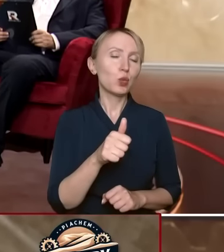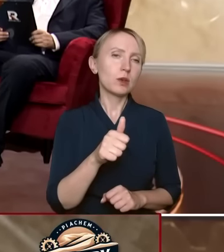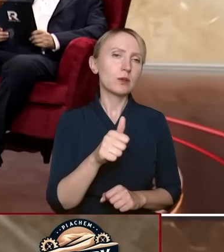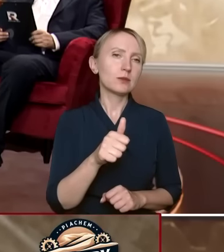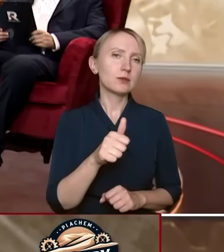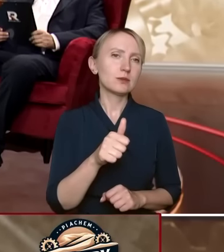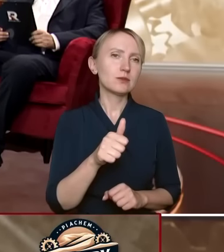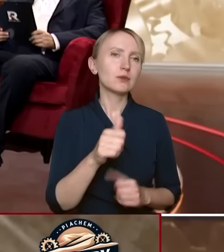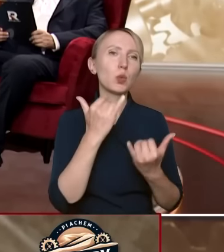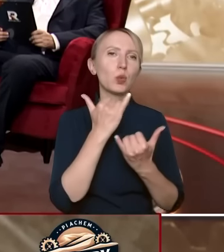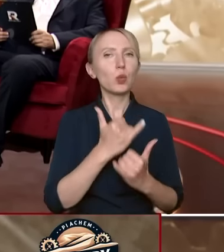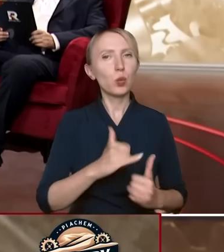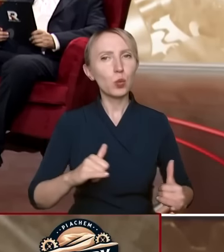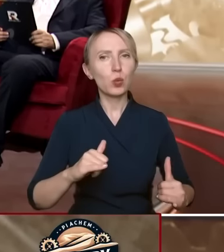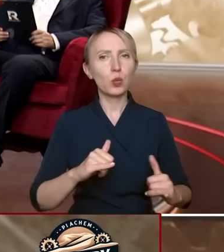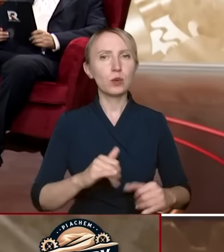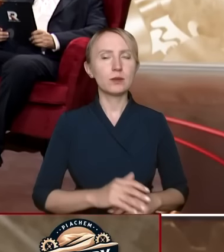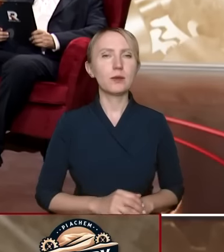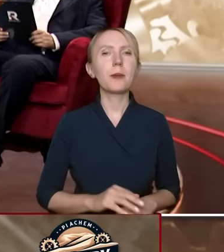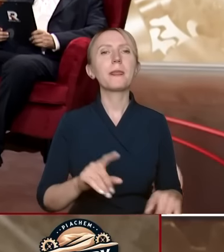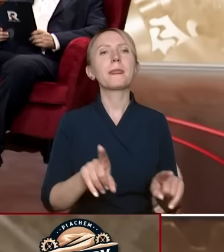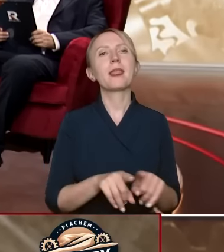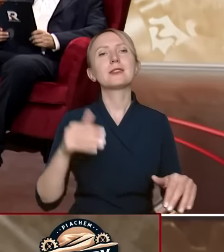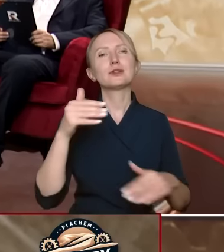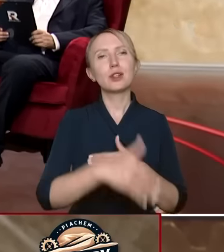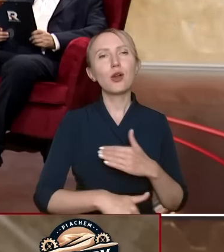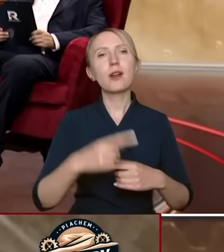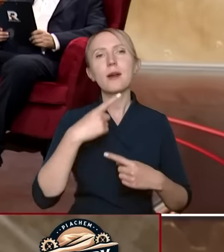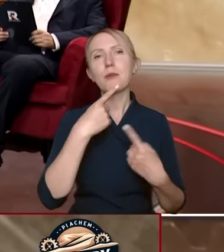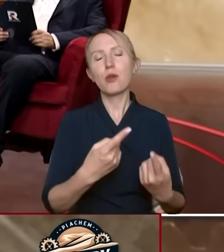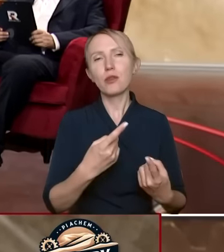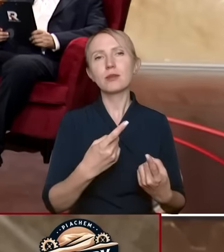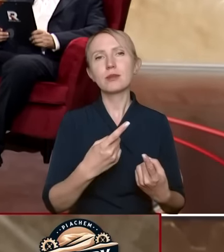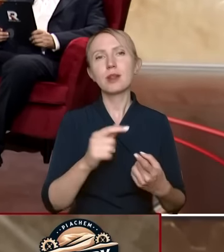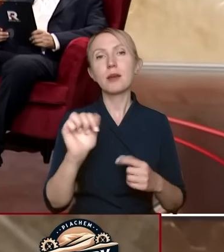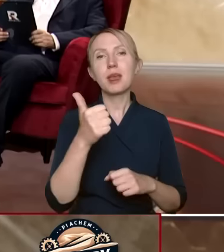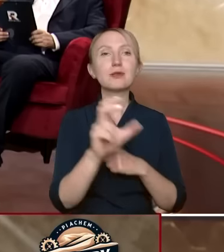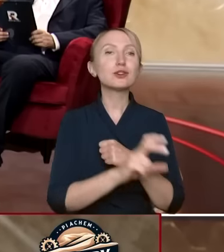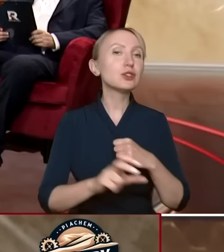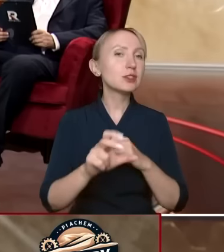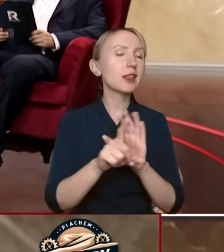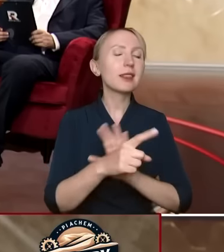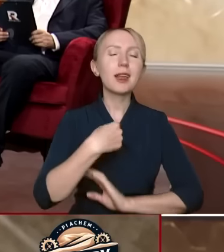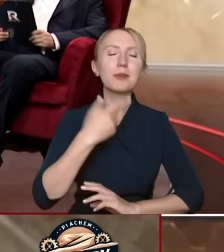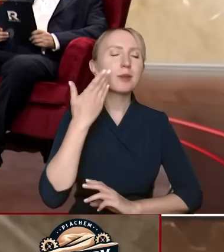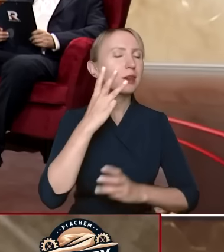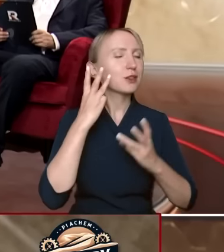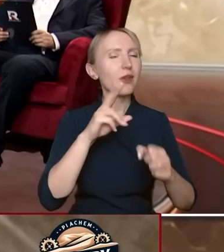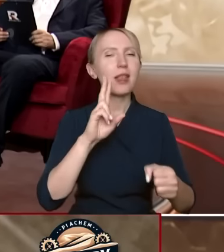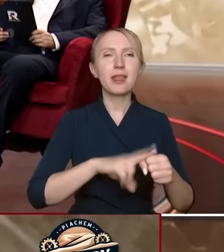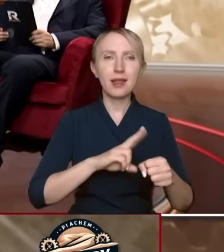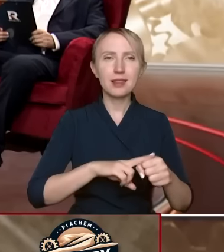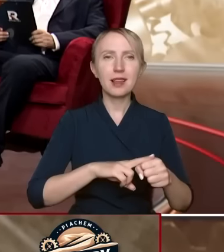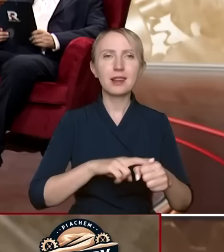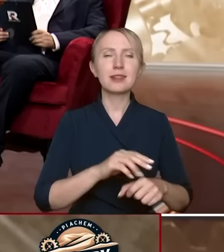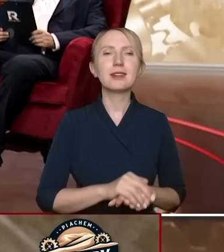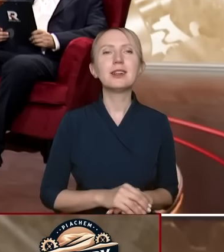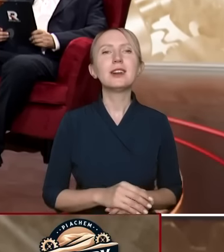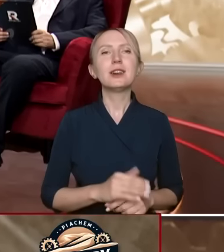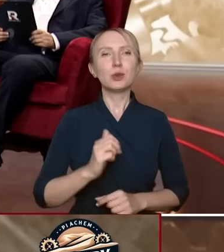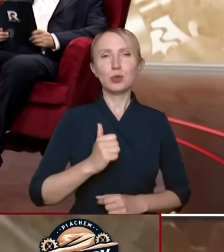jutrzejszych uroczystości, też na koniec powiem 1 sierpnia, dla mnie też bardzo istotna data i też ogromna